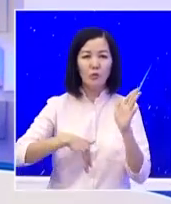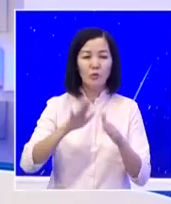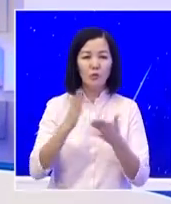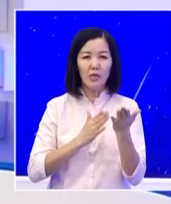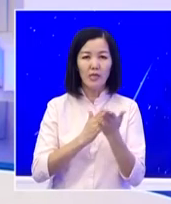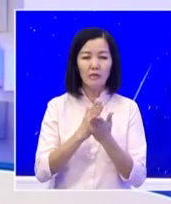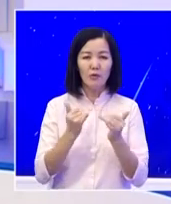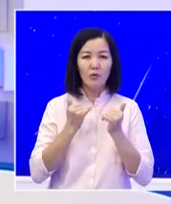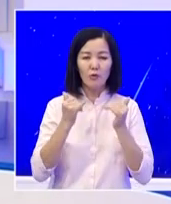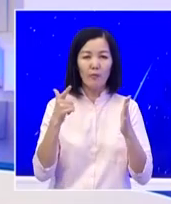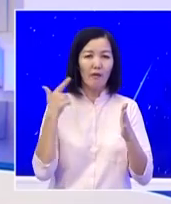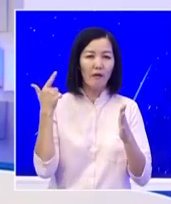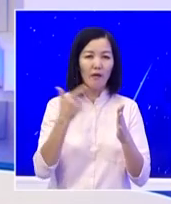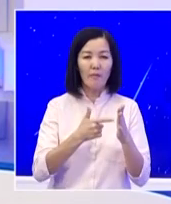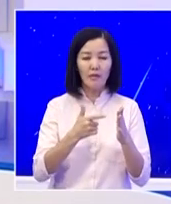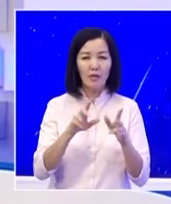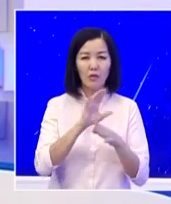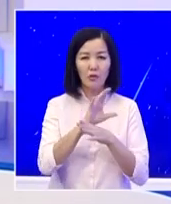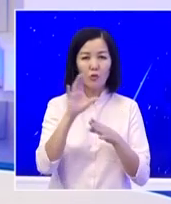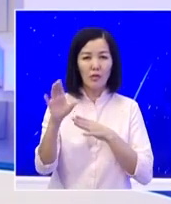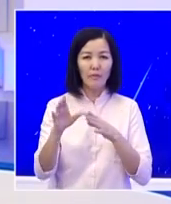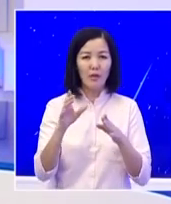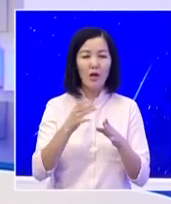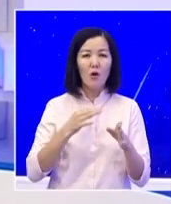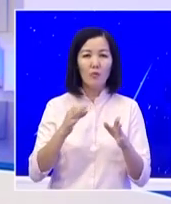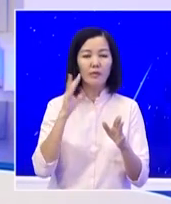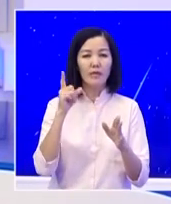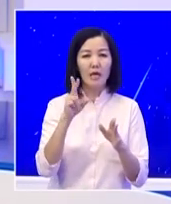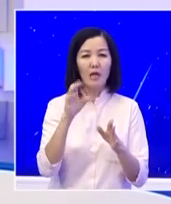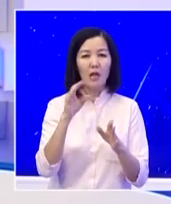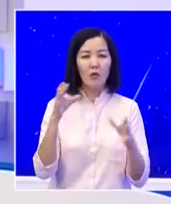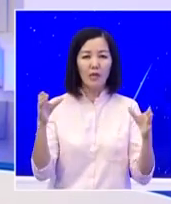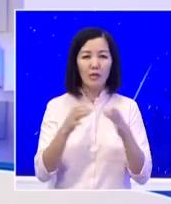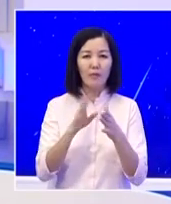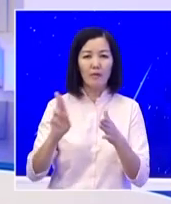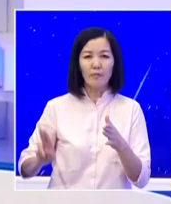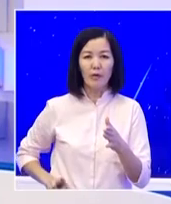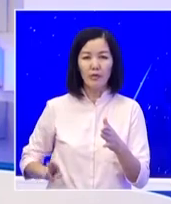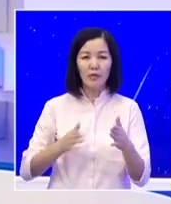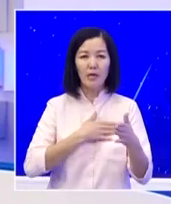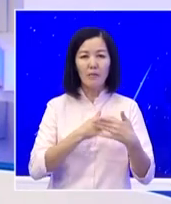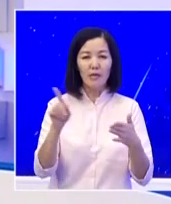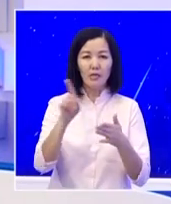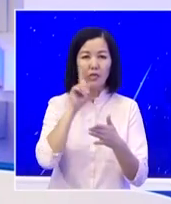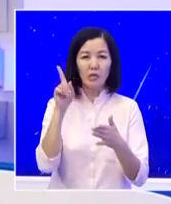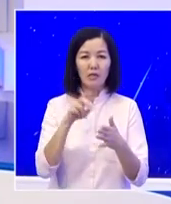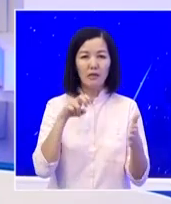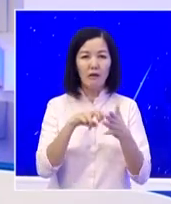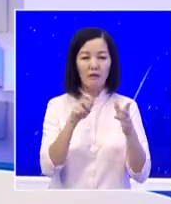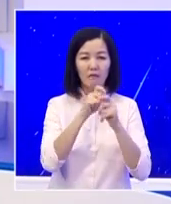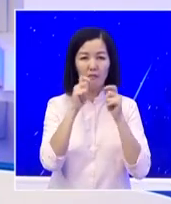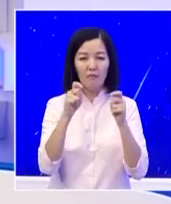құрмет грамоталарын жолдапты. Ал облыстық экология департаментінің басшысы белсенді жас экологтарға алғыс хат